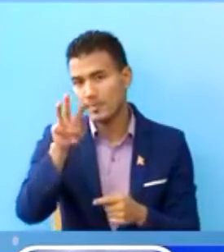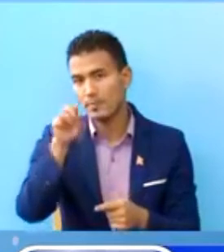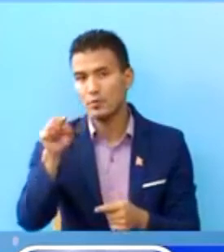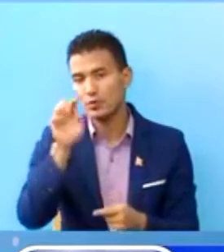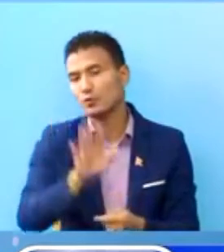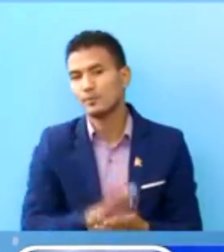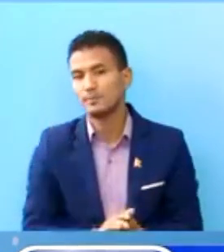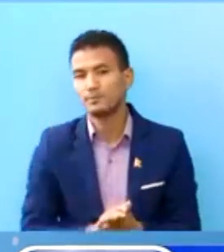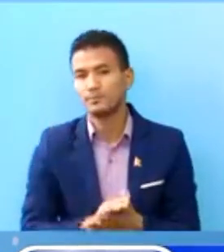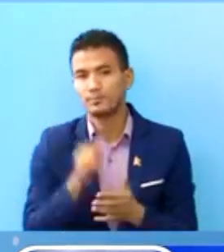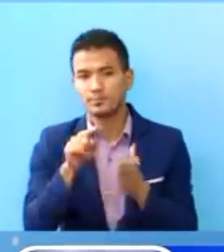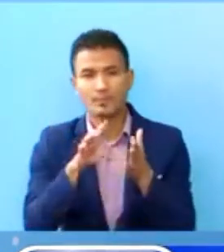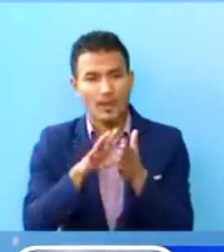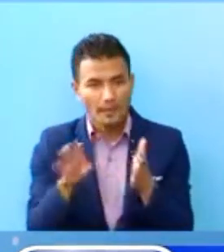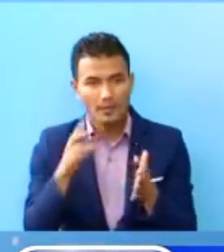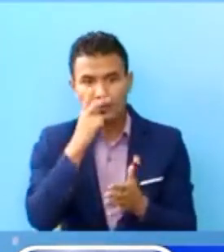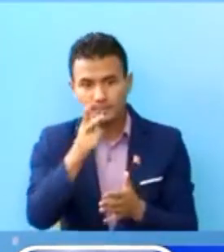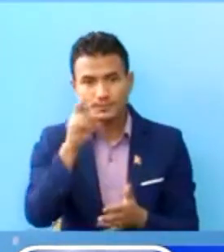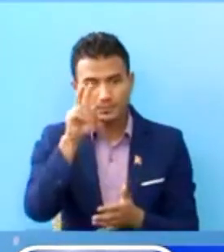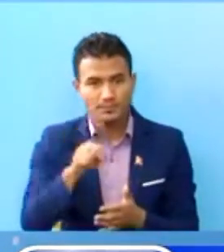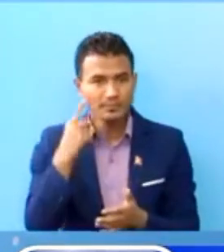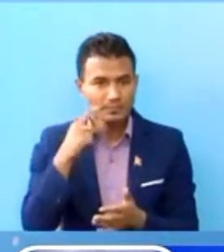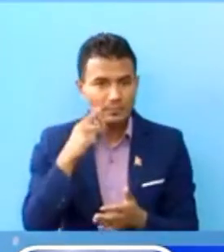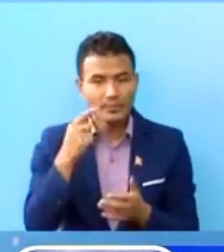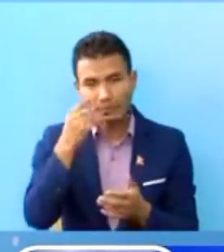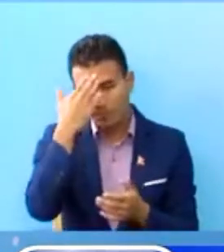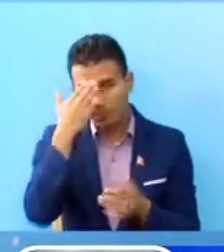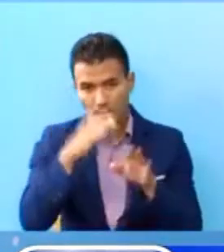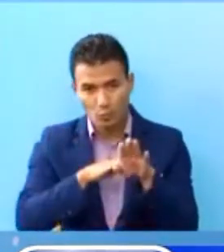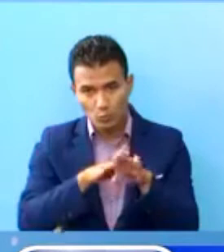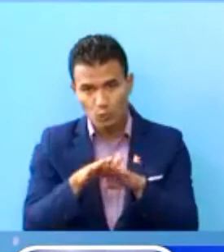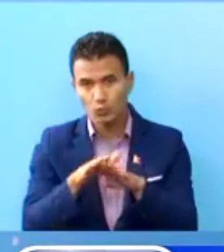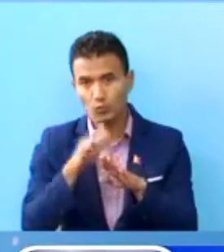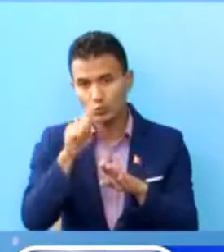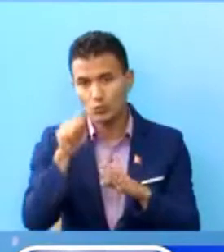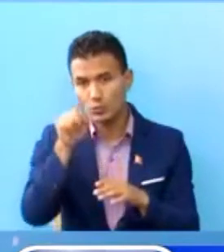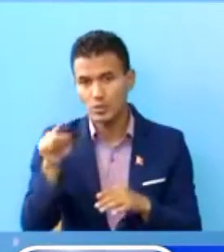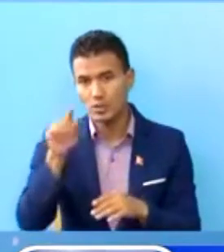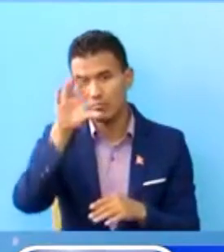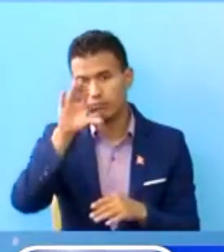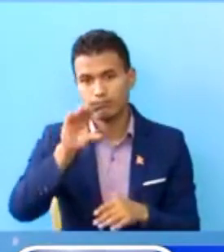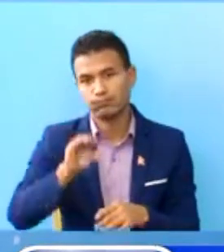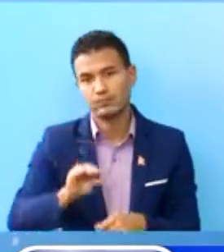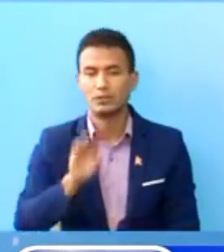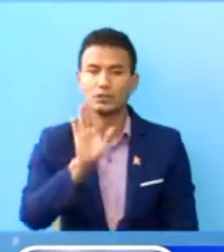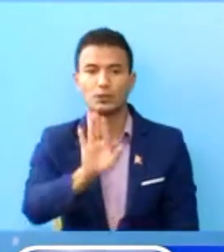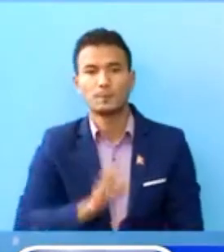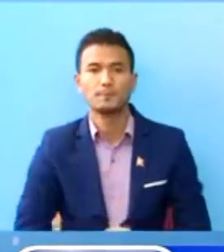छ। यसबाट के बुझिन्छ भने दिनौ संक्रमित हुनेहरूको प्रतिशत घटिरहेको